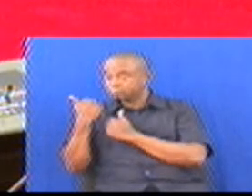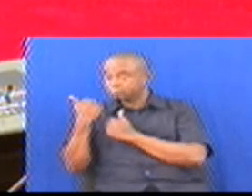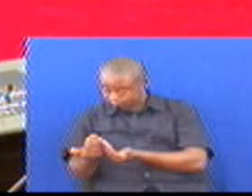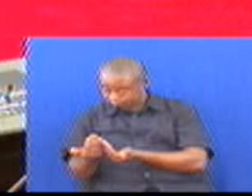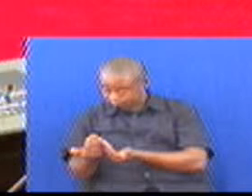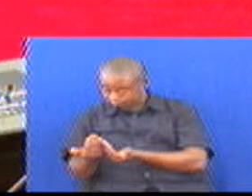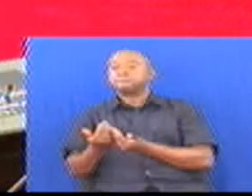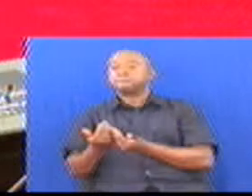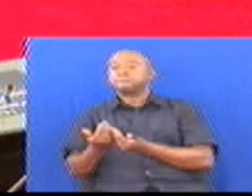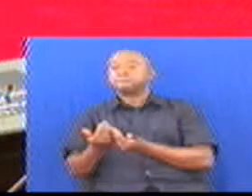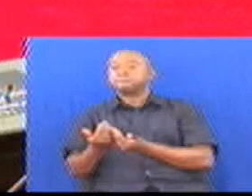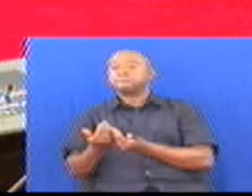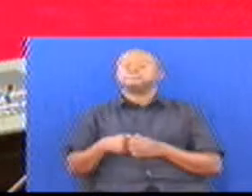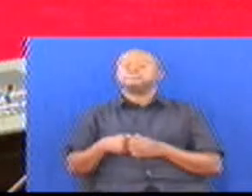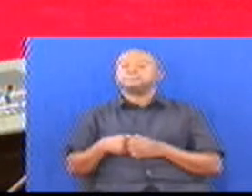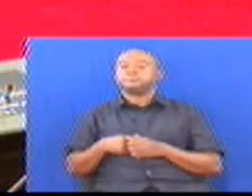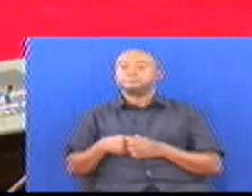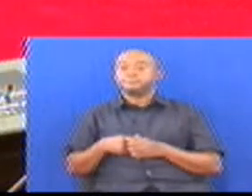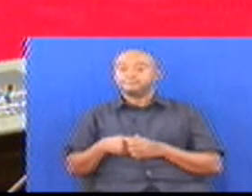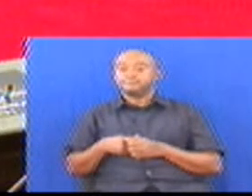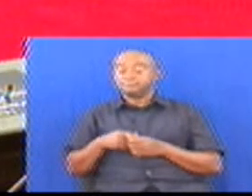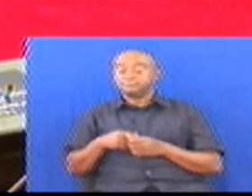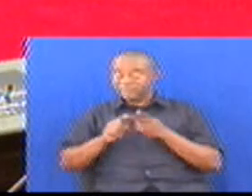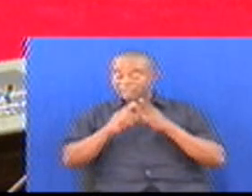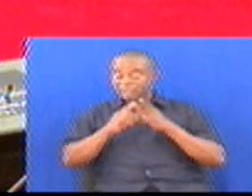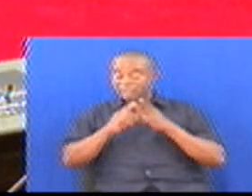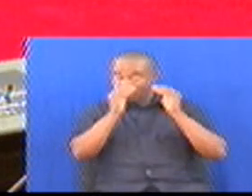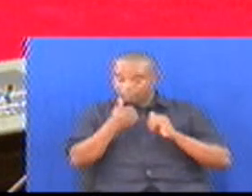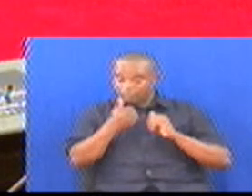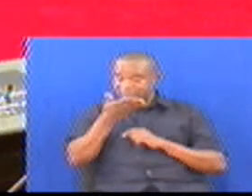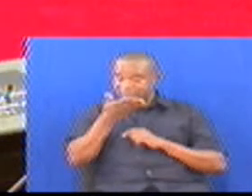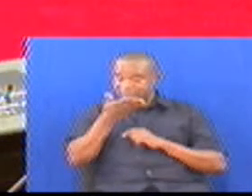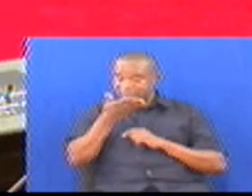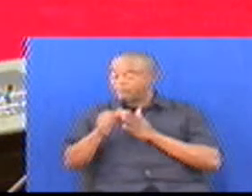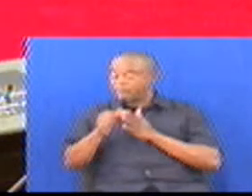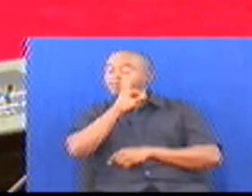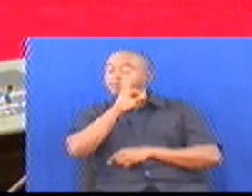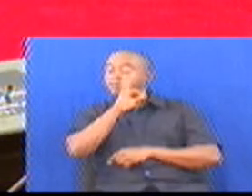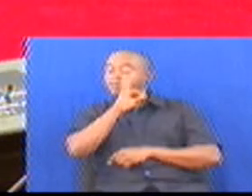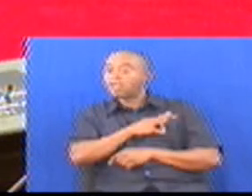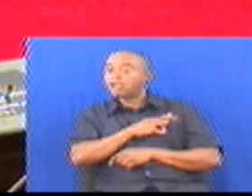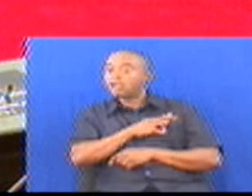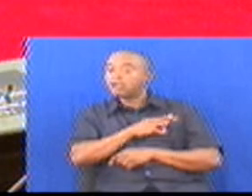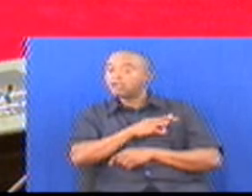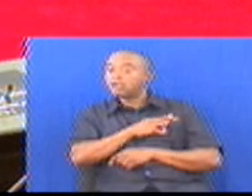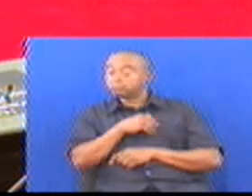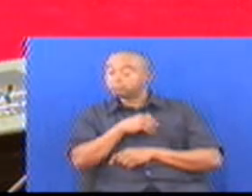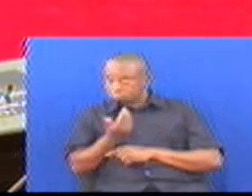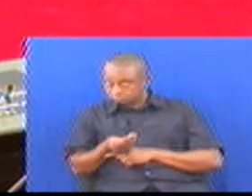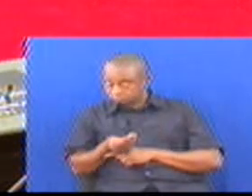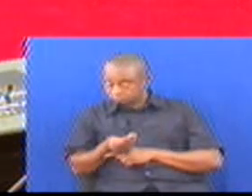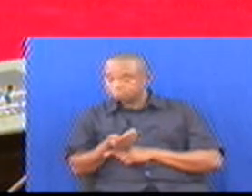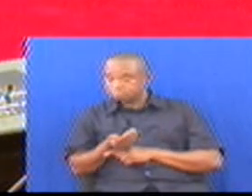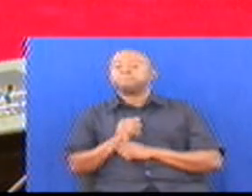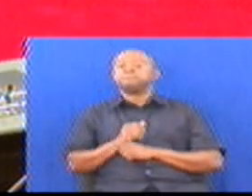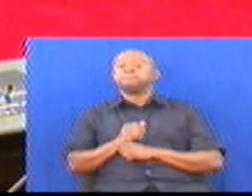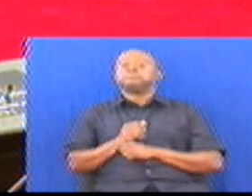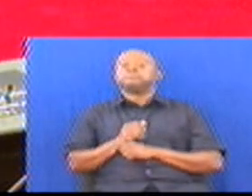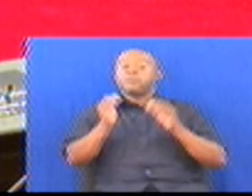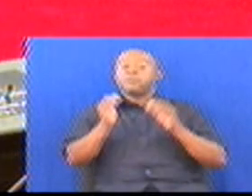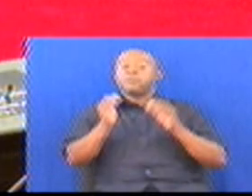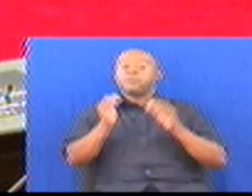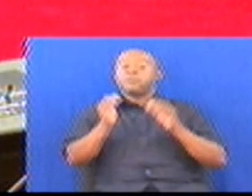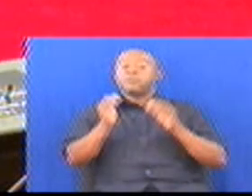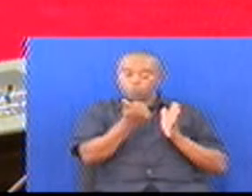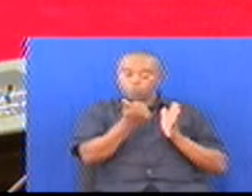Management Information System, mfumo wa serikali wa malipo ya mishahara, yani Government Salary Payment Platform, mfumo